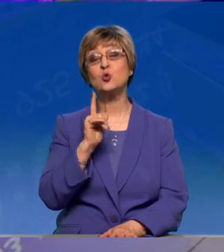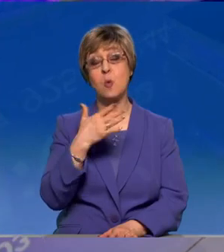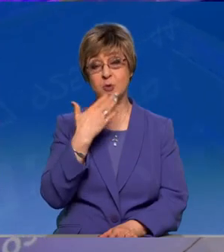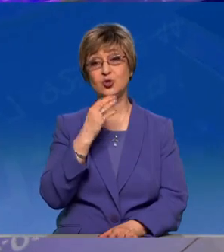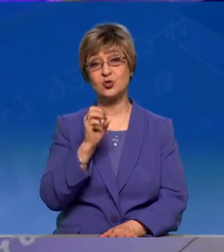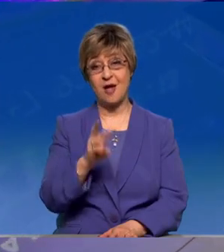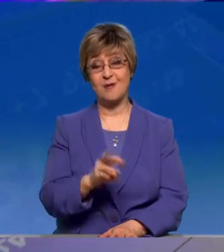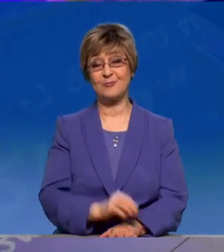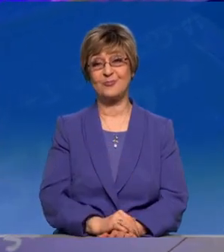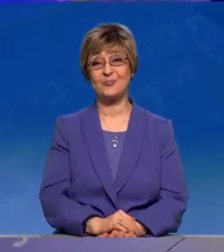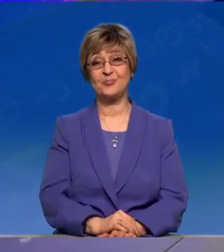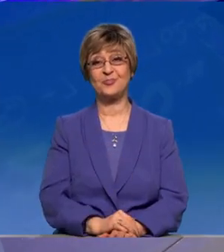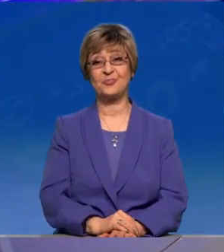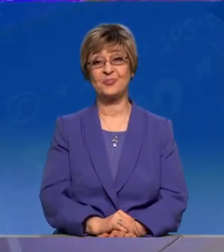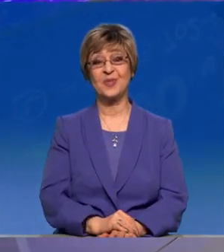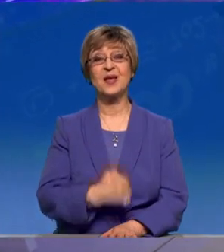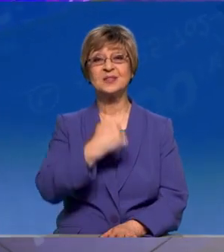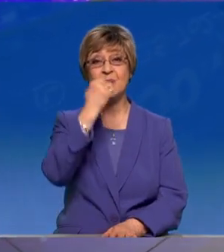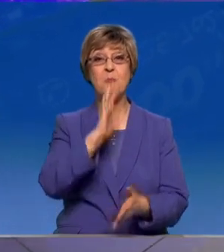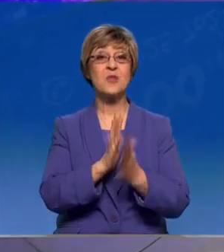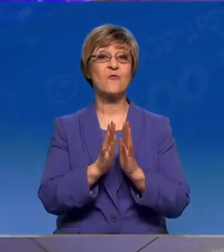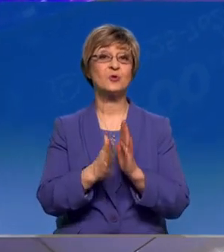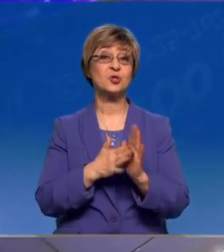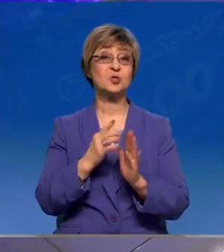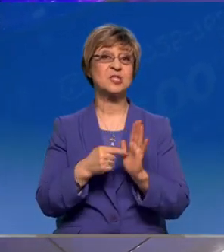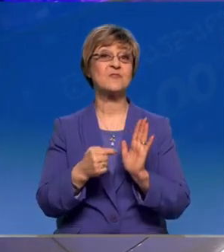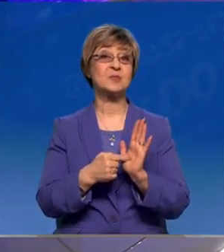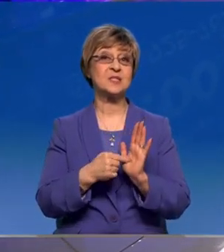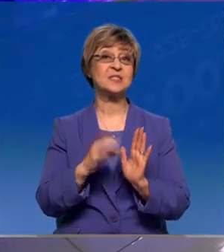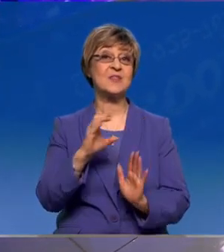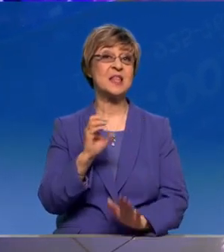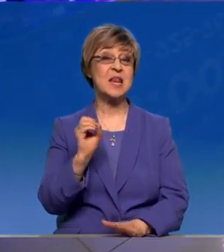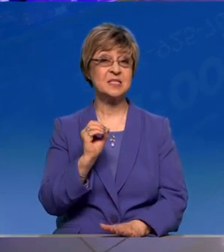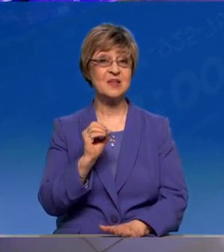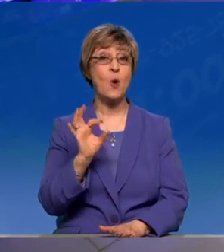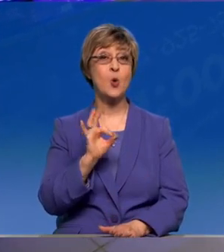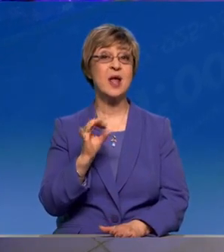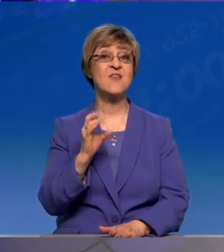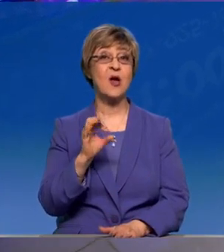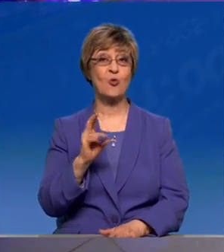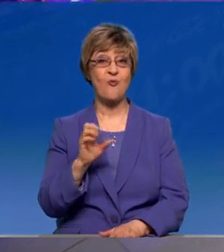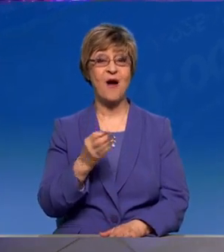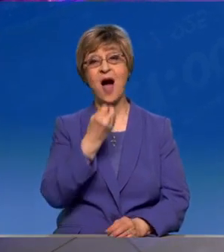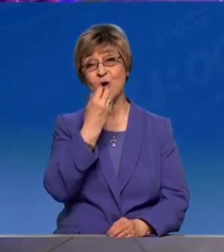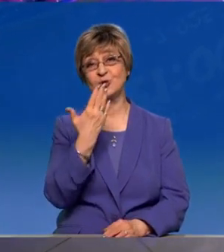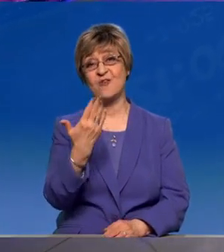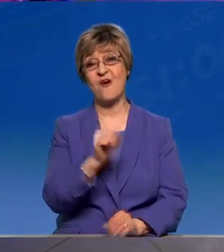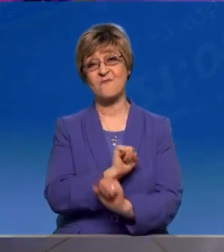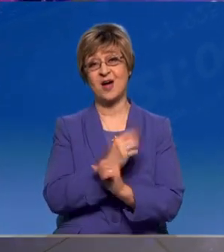эфире, наверное, уже про себя. Спасибо переводчикам жестов языка. Это Ольга Иванова, Ислан Елисеев. Меня зовут Константин Чуриков. Хороших выходных. Пока.